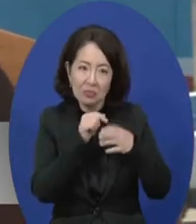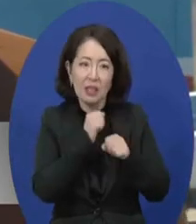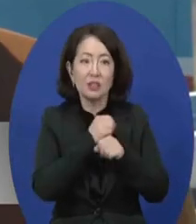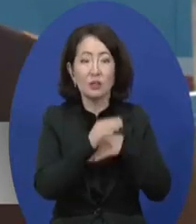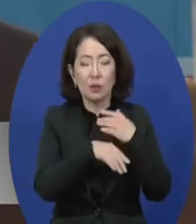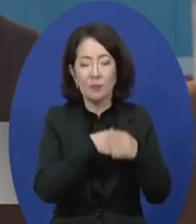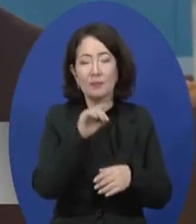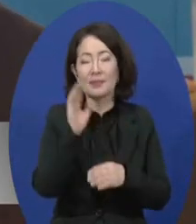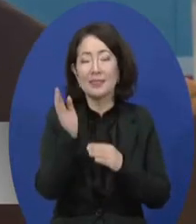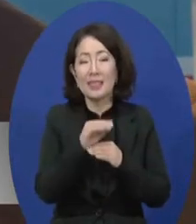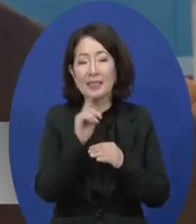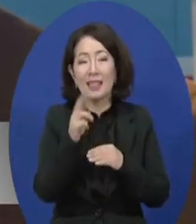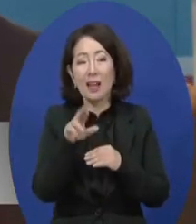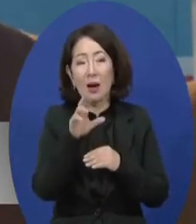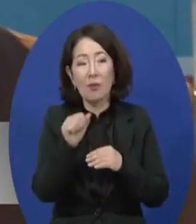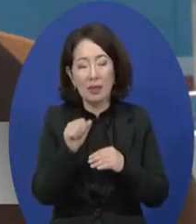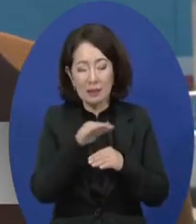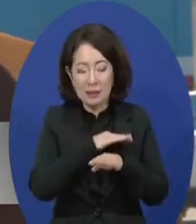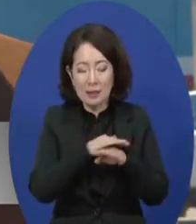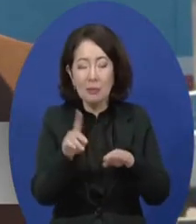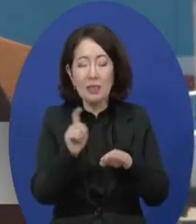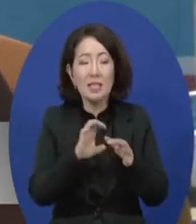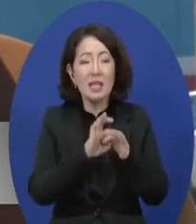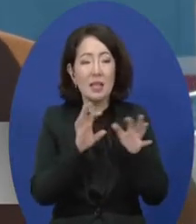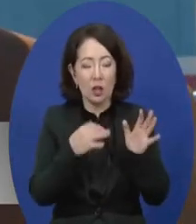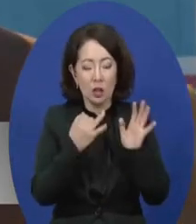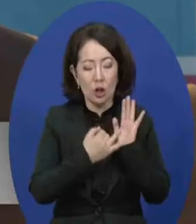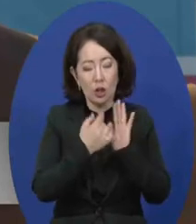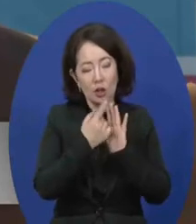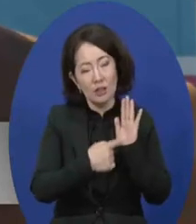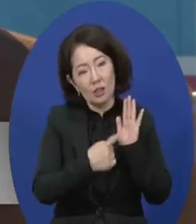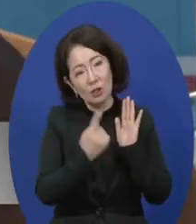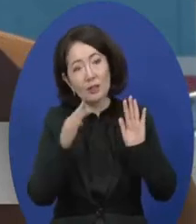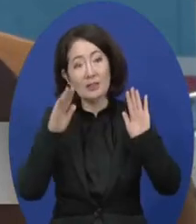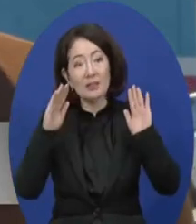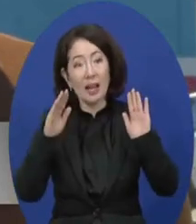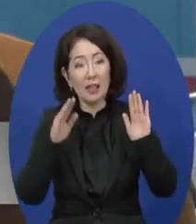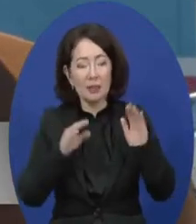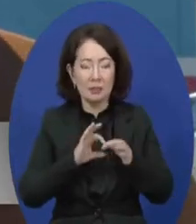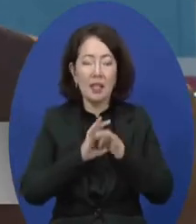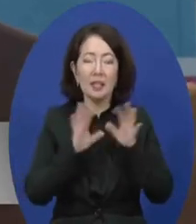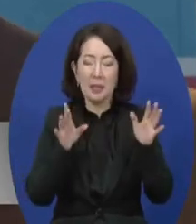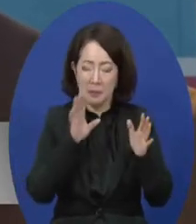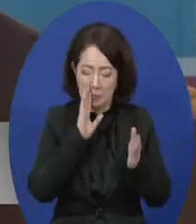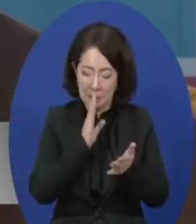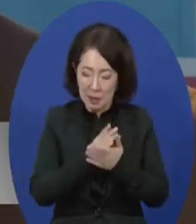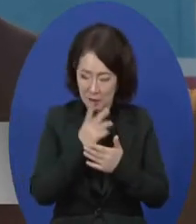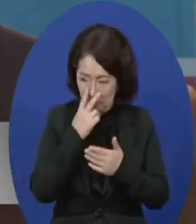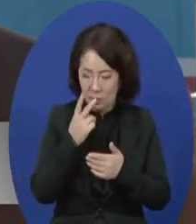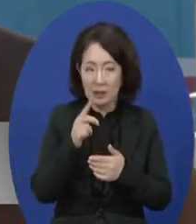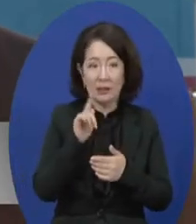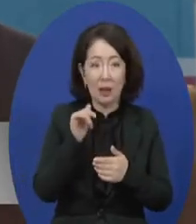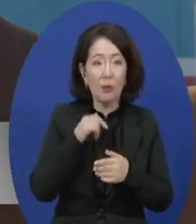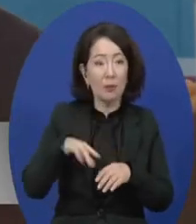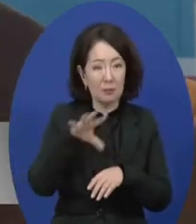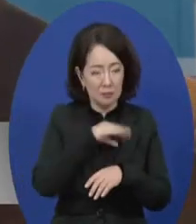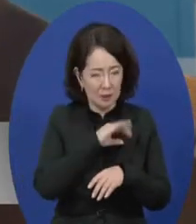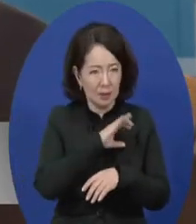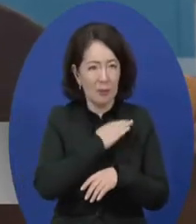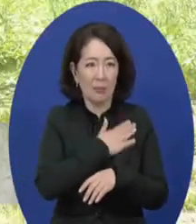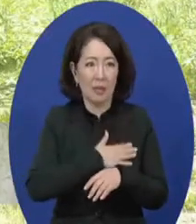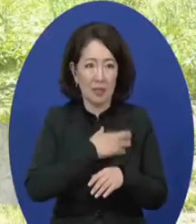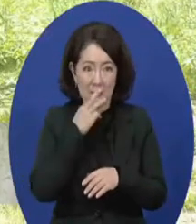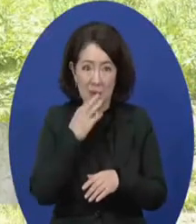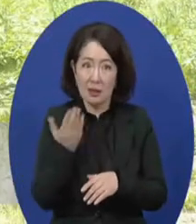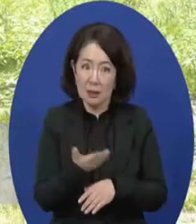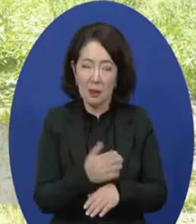байна. Одоо загастан тооны зам маань 7 сарын гаргаад одоо наадмтай зэрэгцээд нээлттэй гэж энэ нь бол завханчууд бидний хувьд бол маш